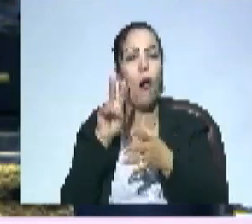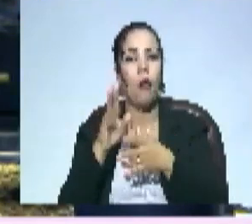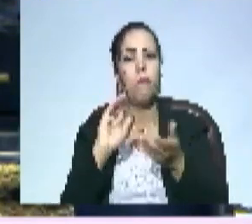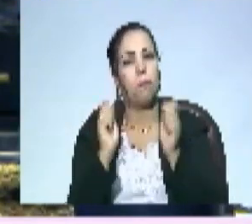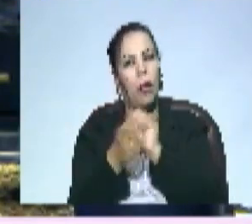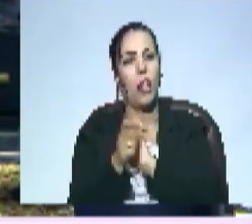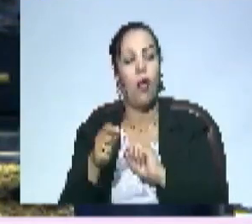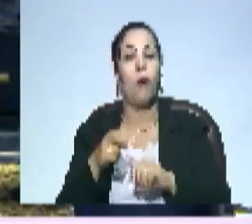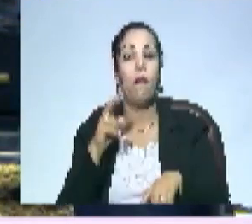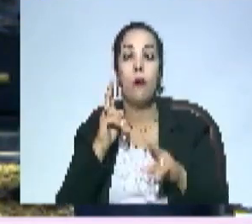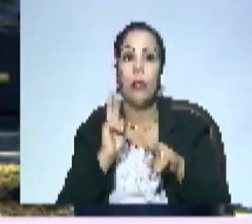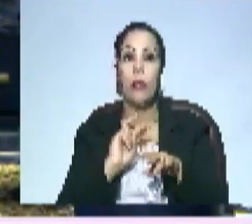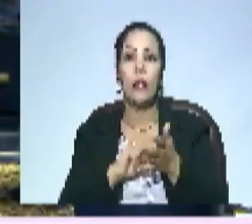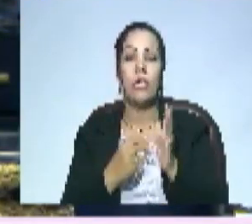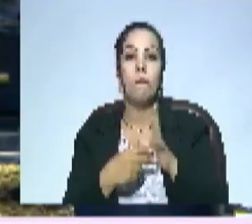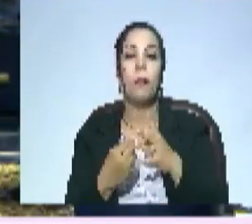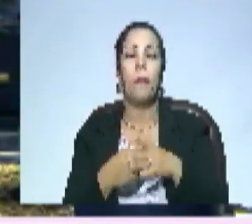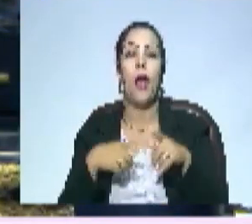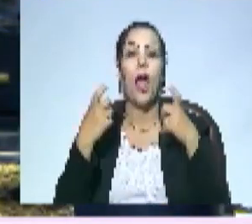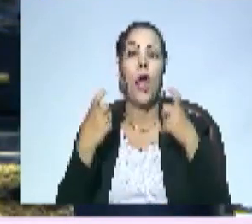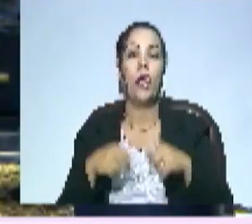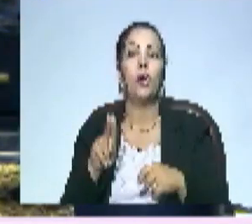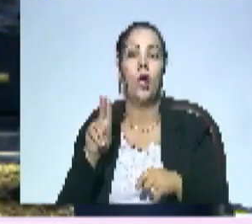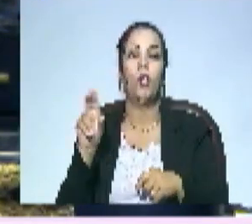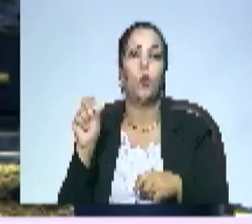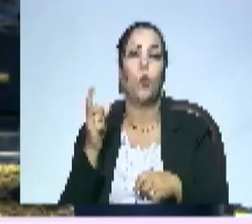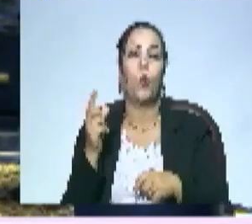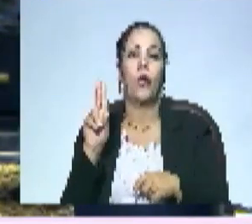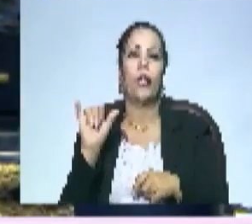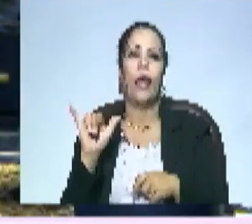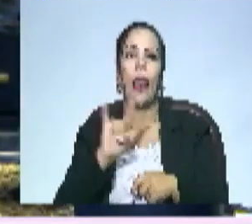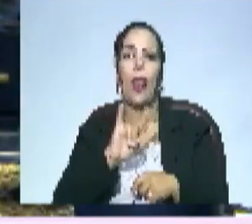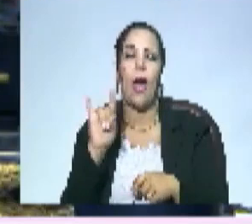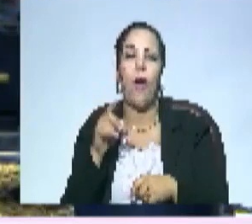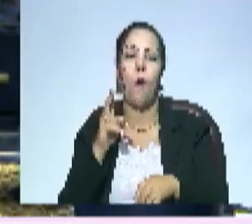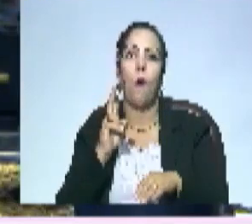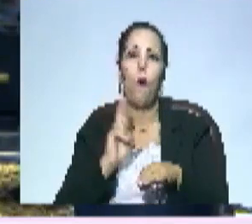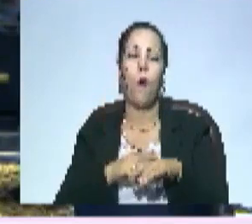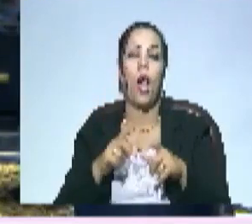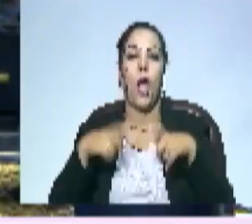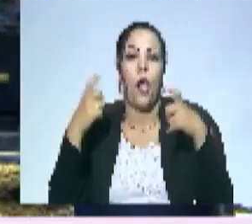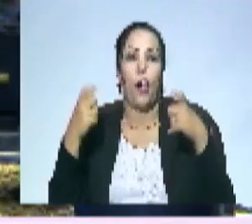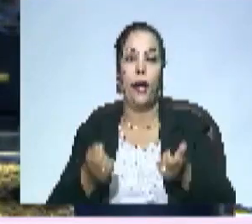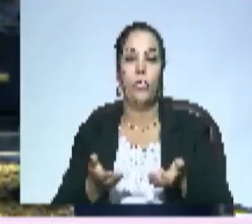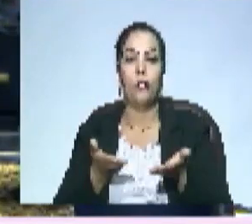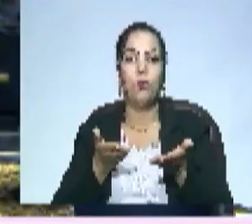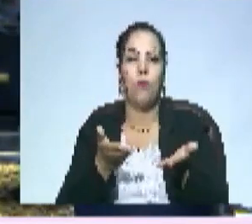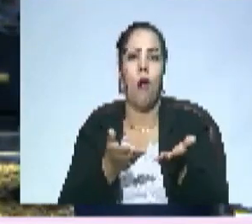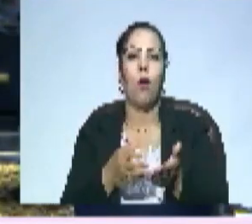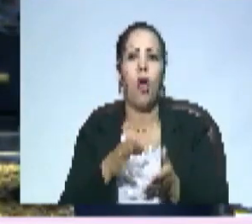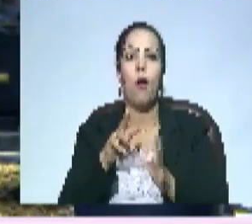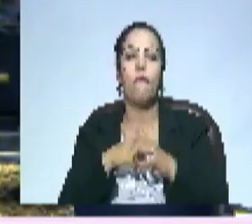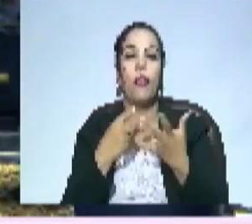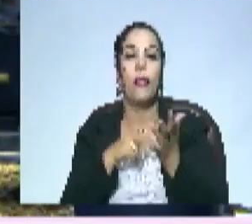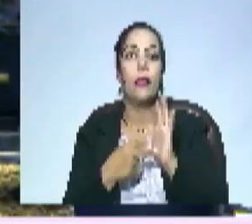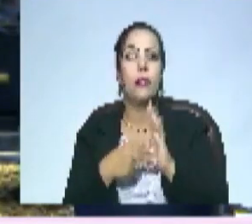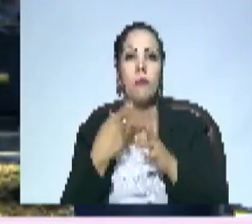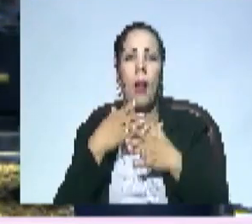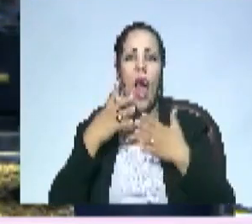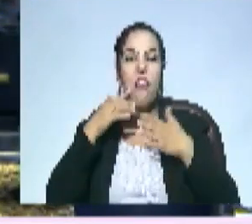وفي ناس بتعملها بعيش التورتيلا في ناس بتعملها بعيش الصاج وفي ناس بتعملها بالرقاق